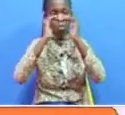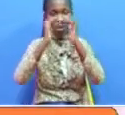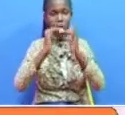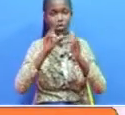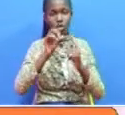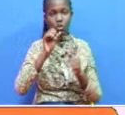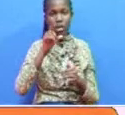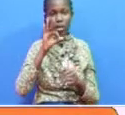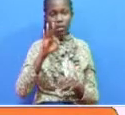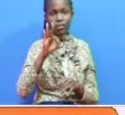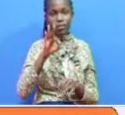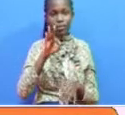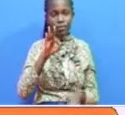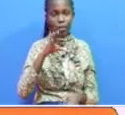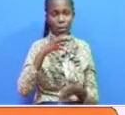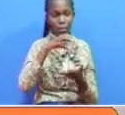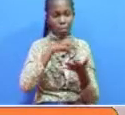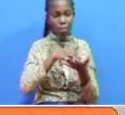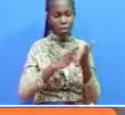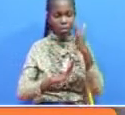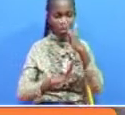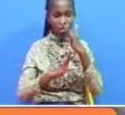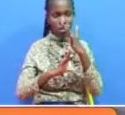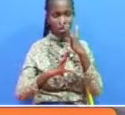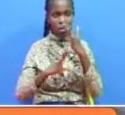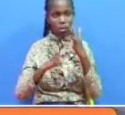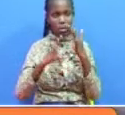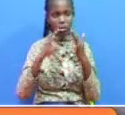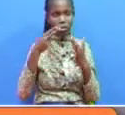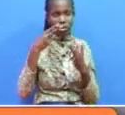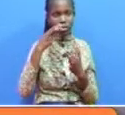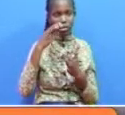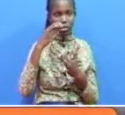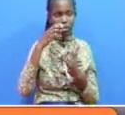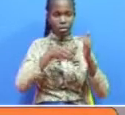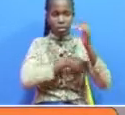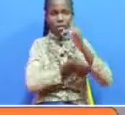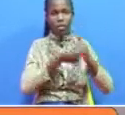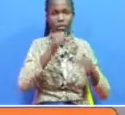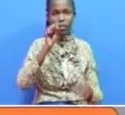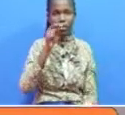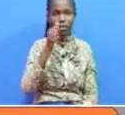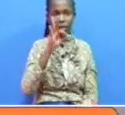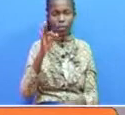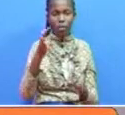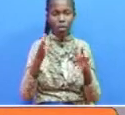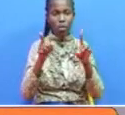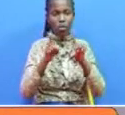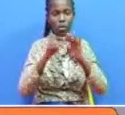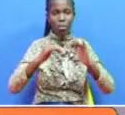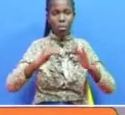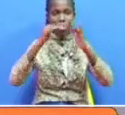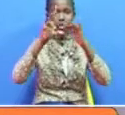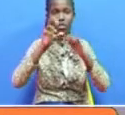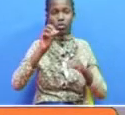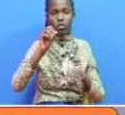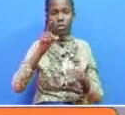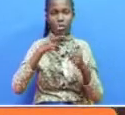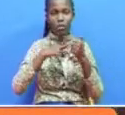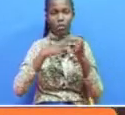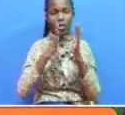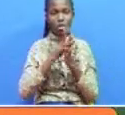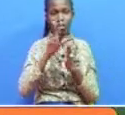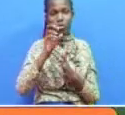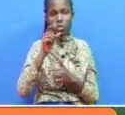na kumina itatu, na kwasa mwana wa Deputy Chief of Staff, wala ingi wa ambati kwe ndeve kui mwakani wangilile na kumina mwanza na mwakani wangilile